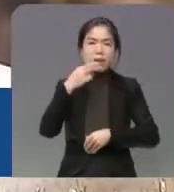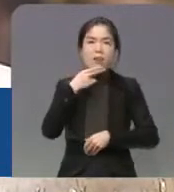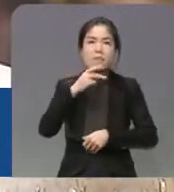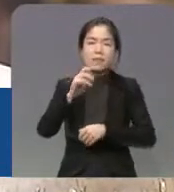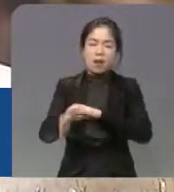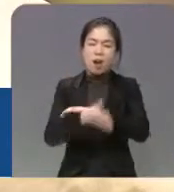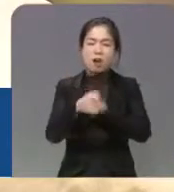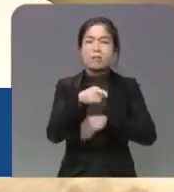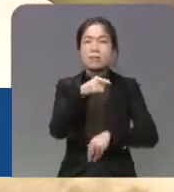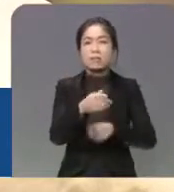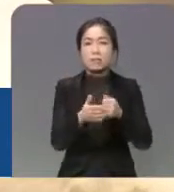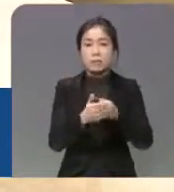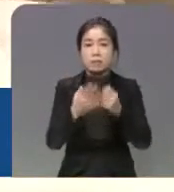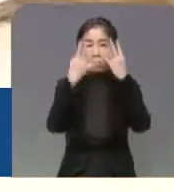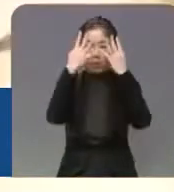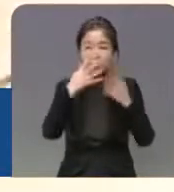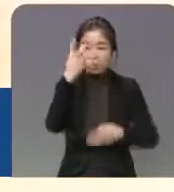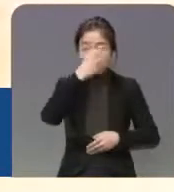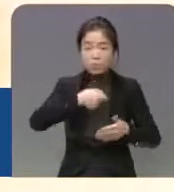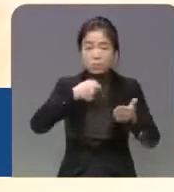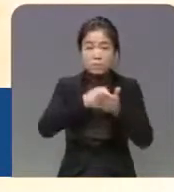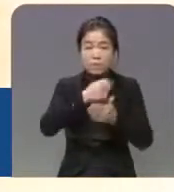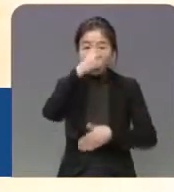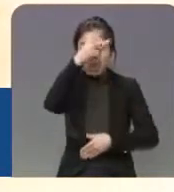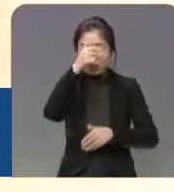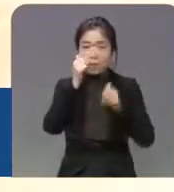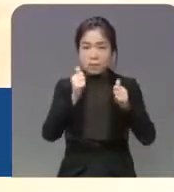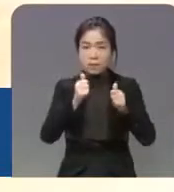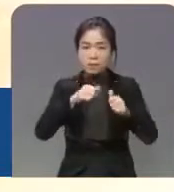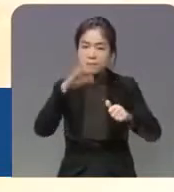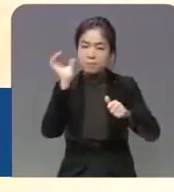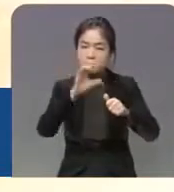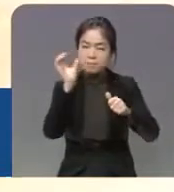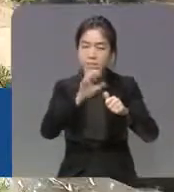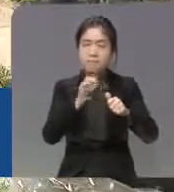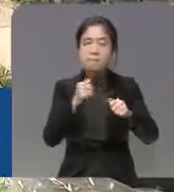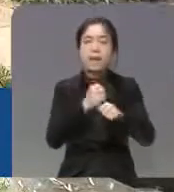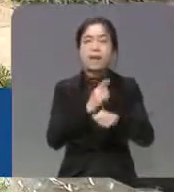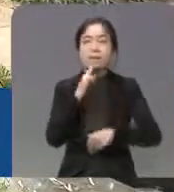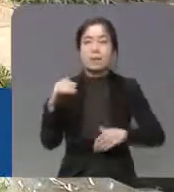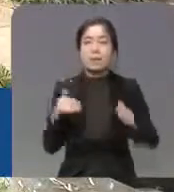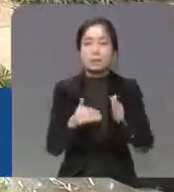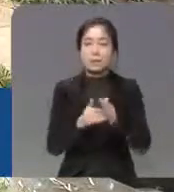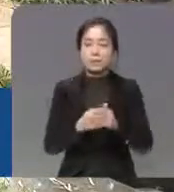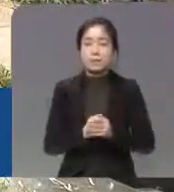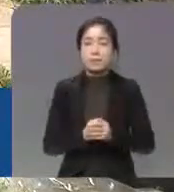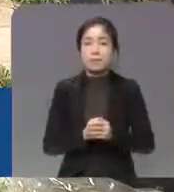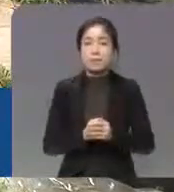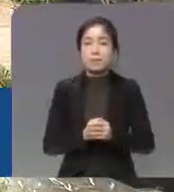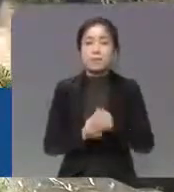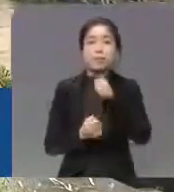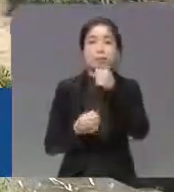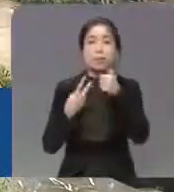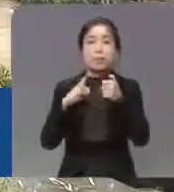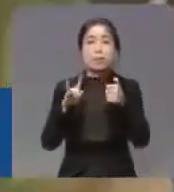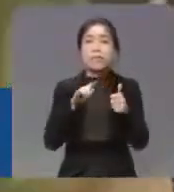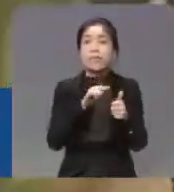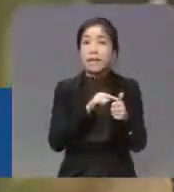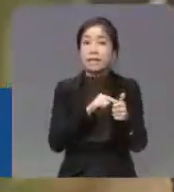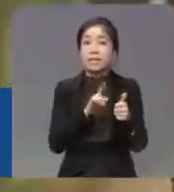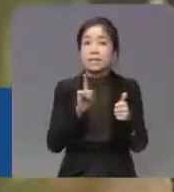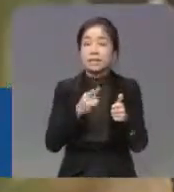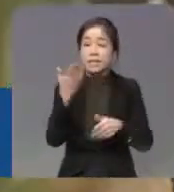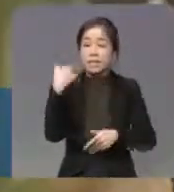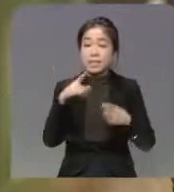행정이 있다며 구속 수사를 결정한 경찰과 법원을 강력히 규탄한다고 밝혔습니다. 50대인 A씨는